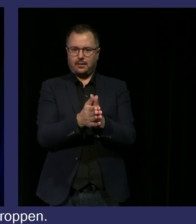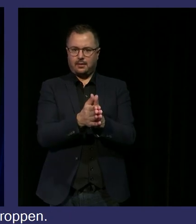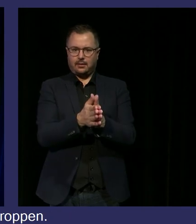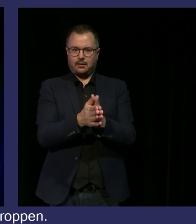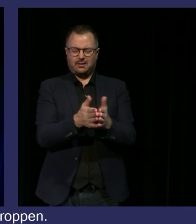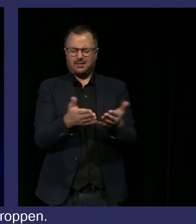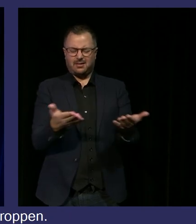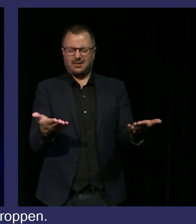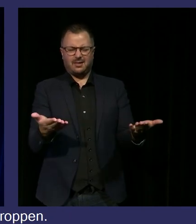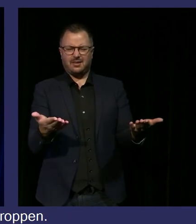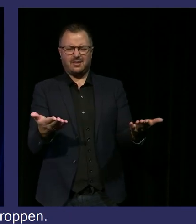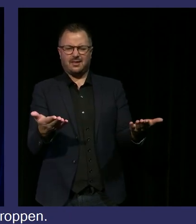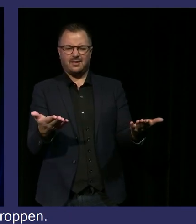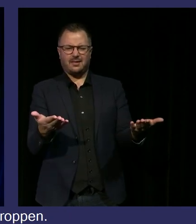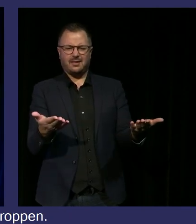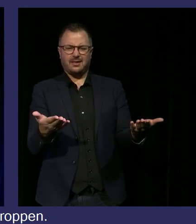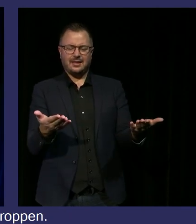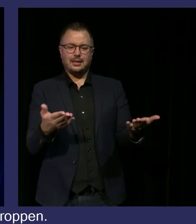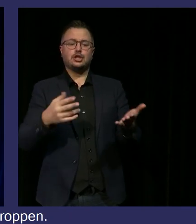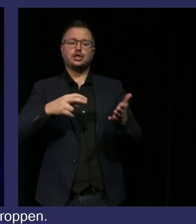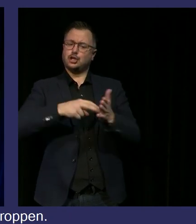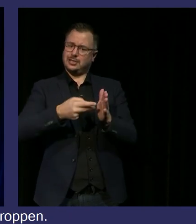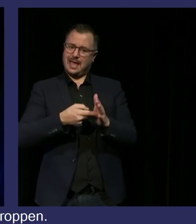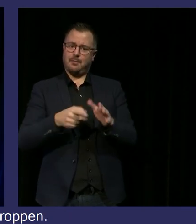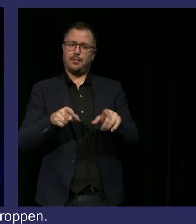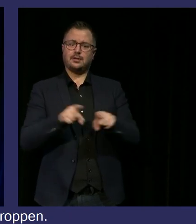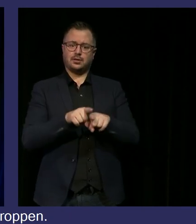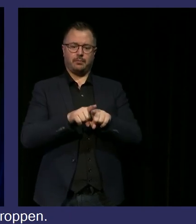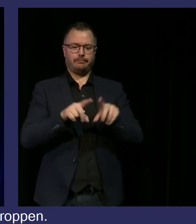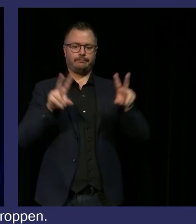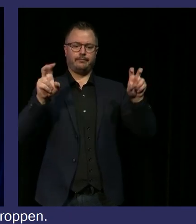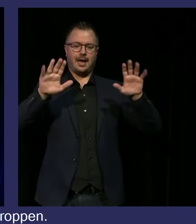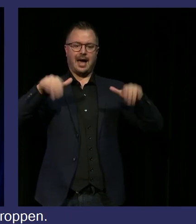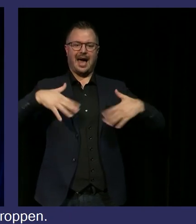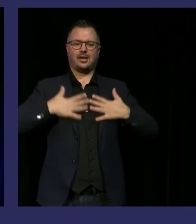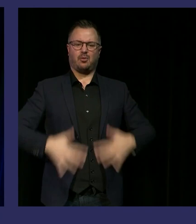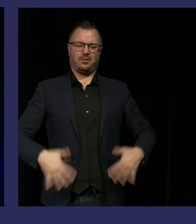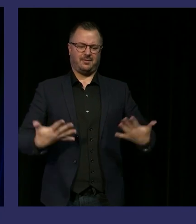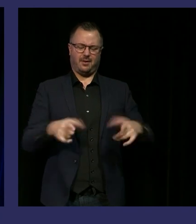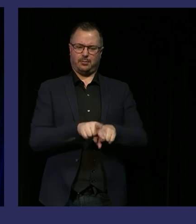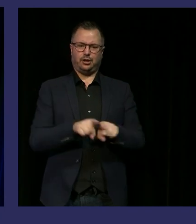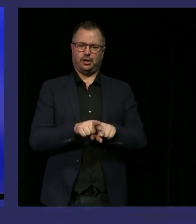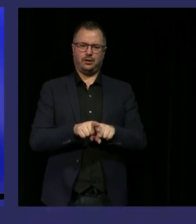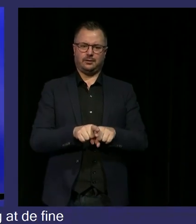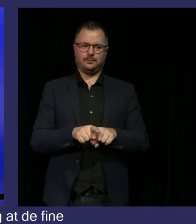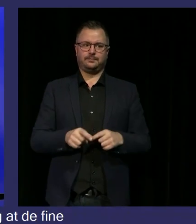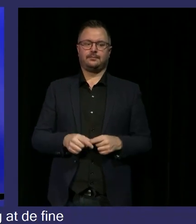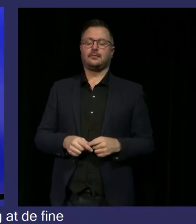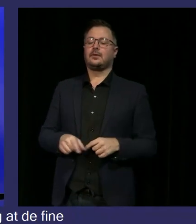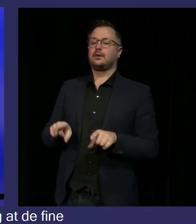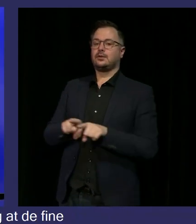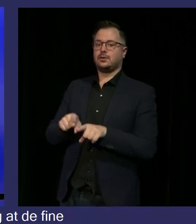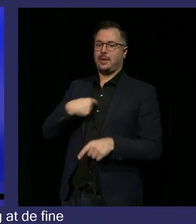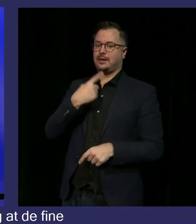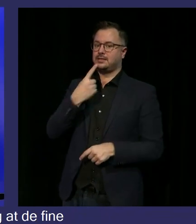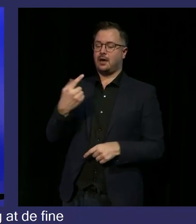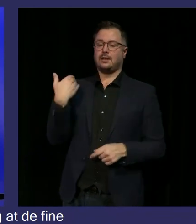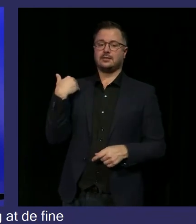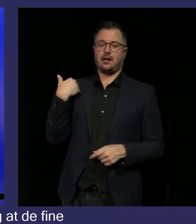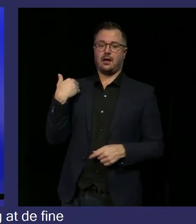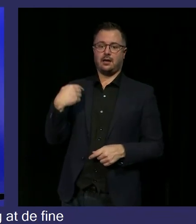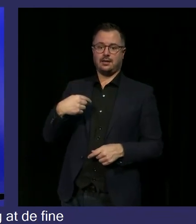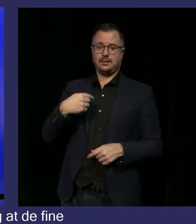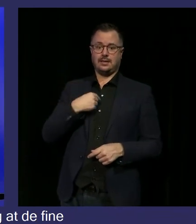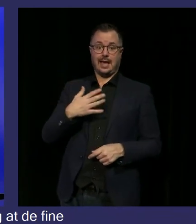at det systemet som utgjør proppen. Forklar. Mm. Som jeg sa I sted, så ønsker jeg